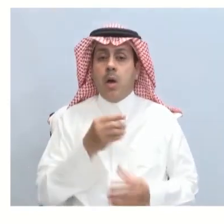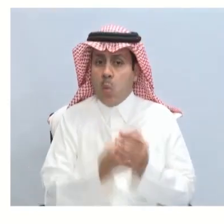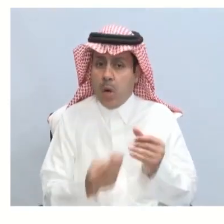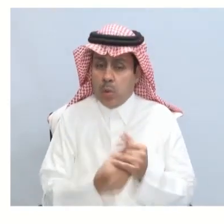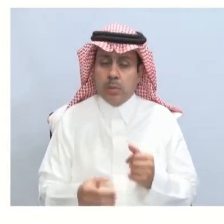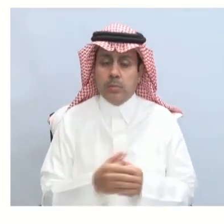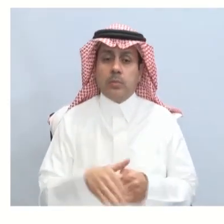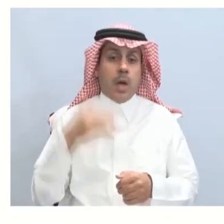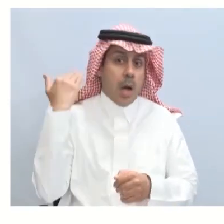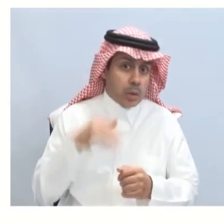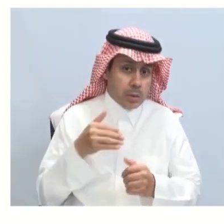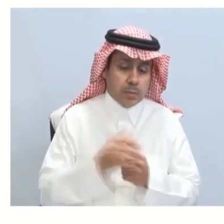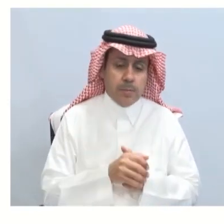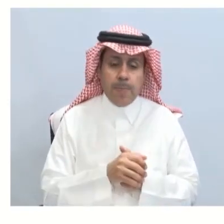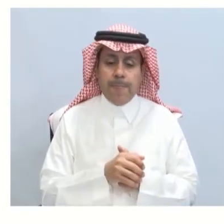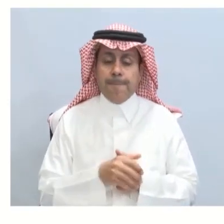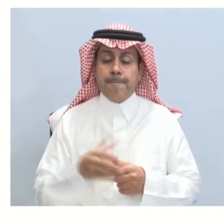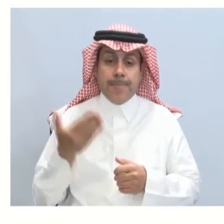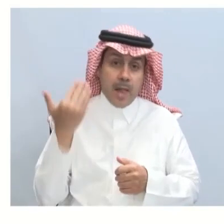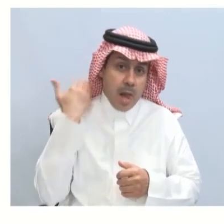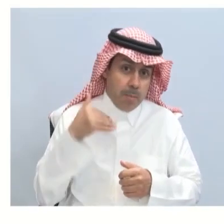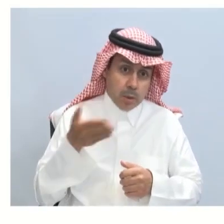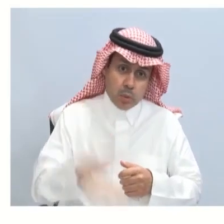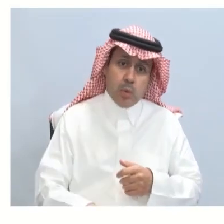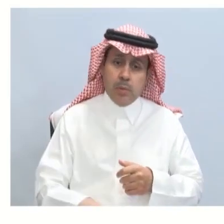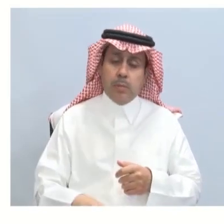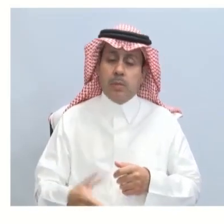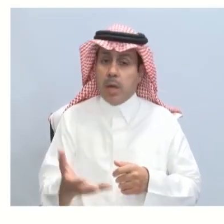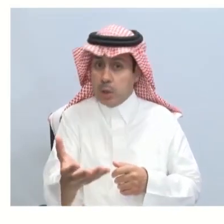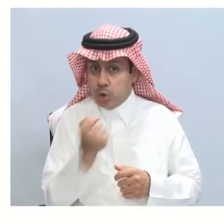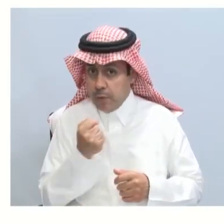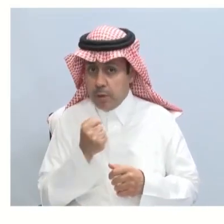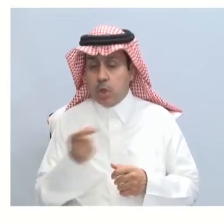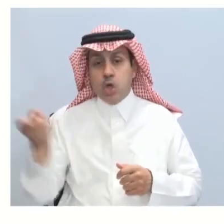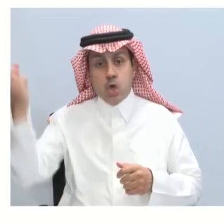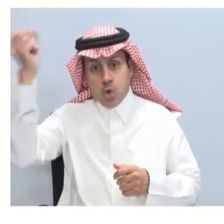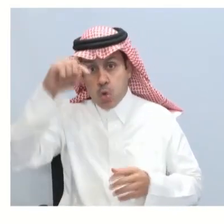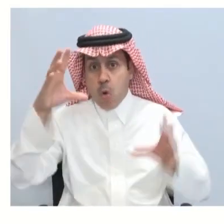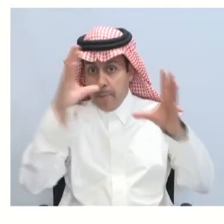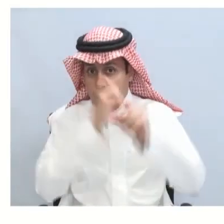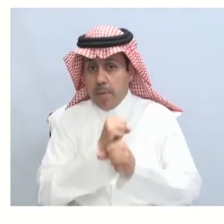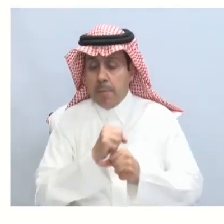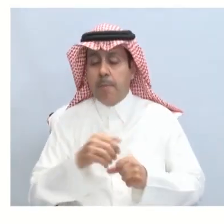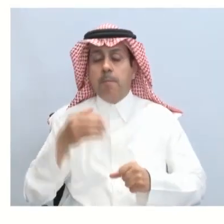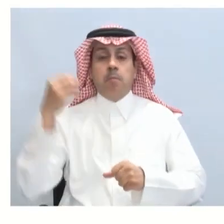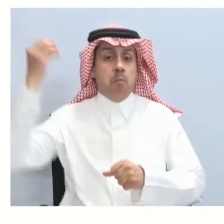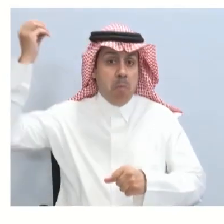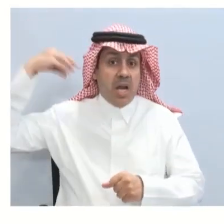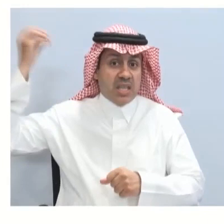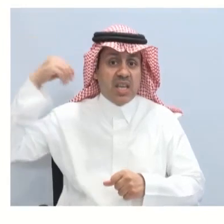اقتص من الجاني فللم قول ان يستوفي حقه يوم القيامه من حسنات